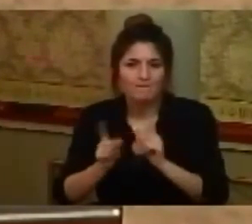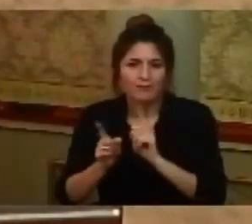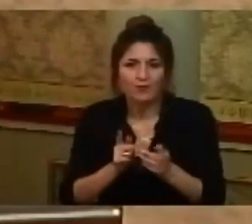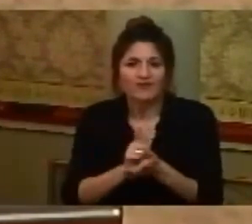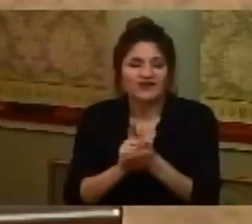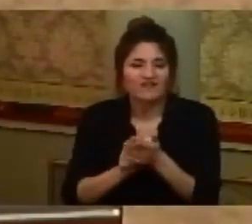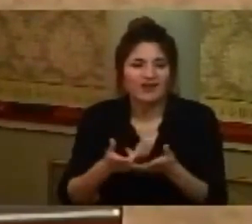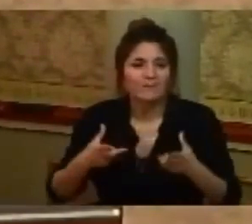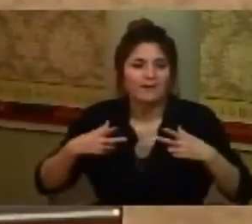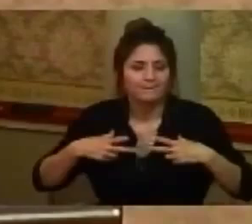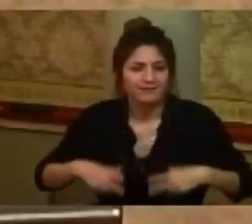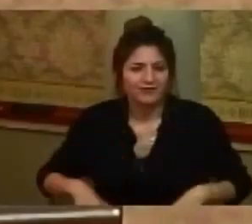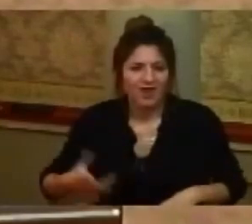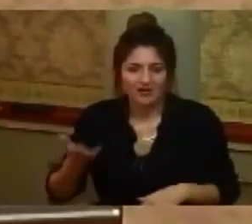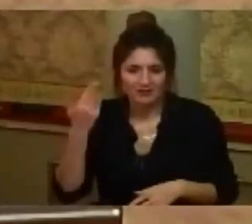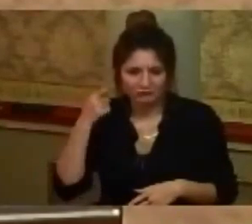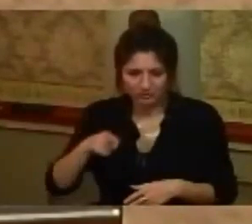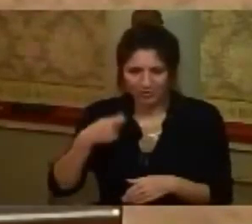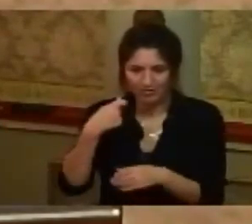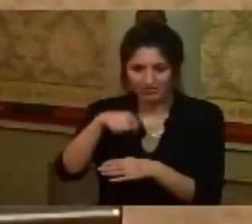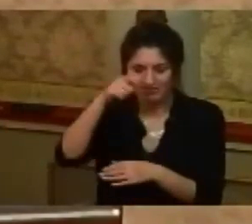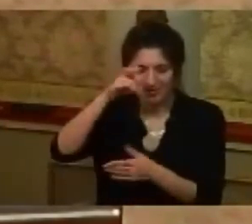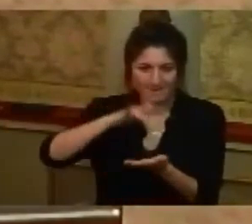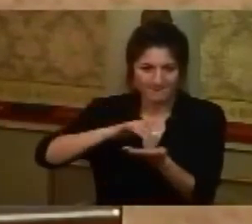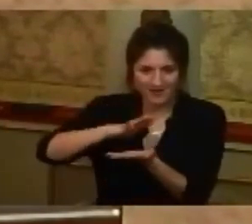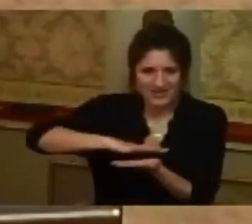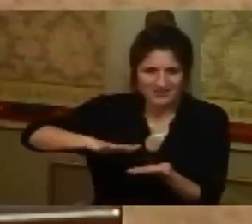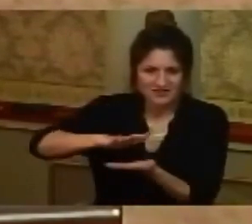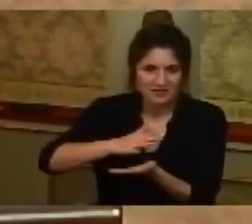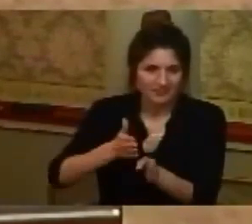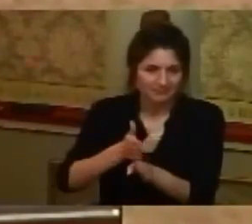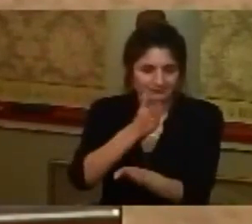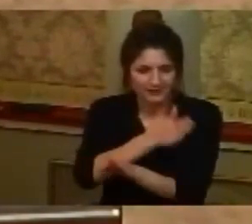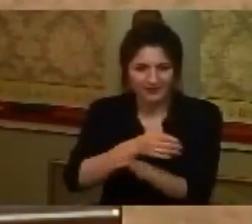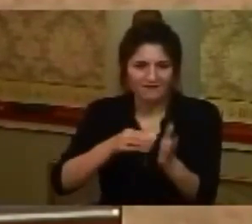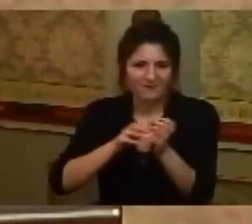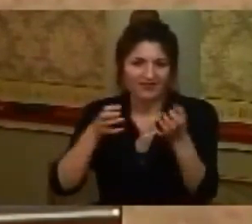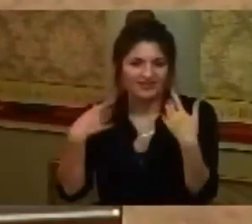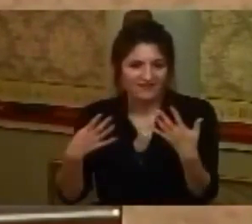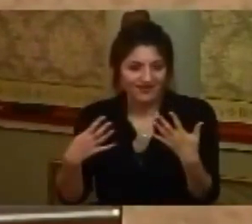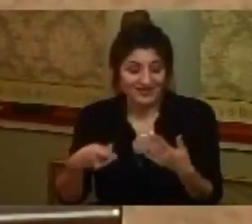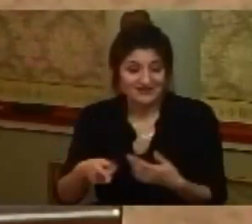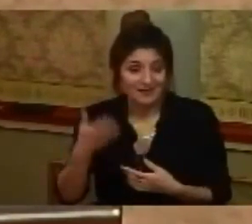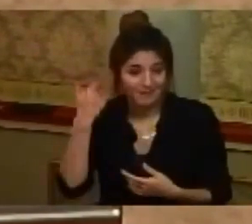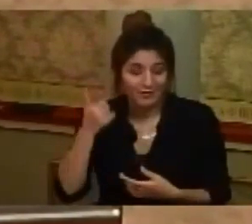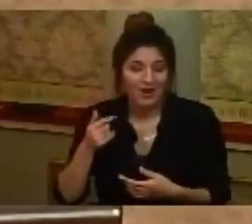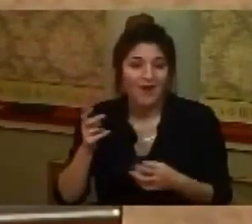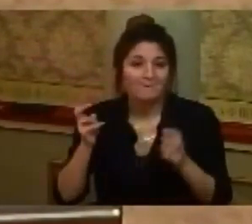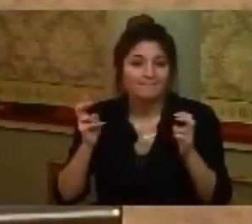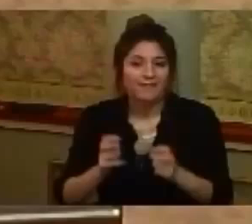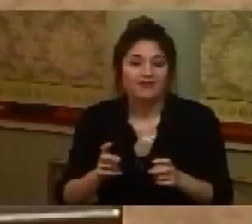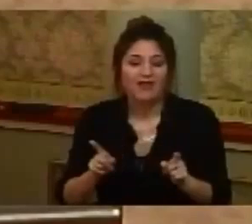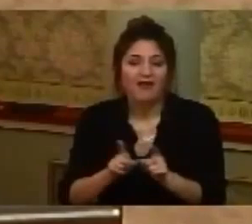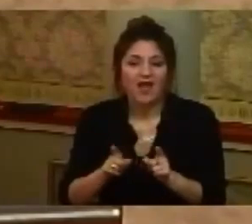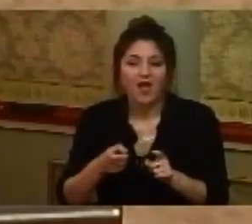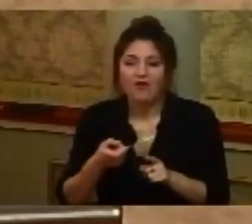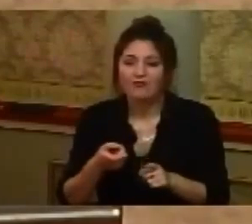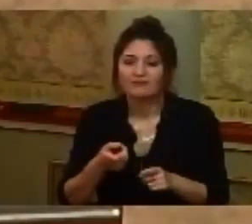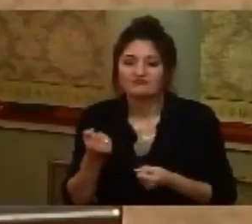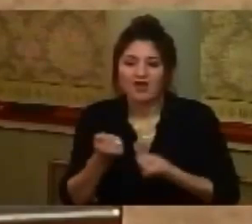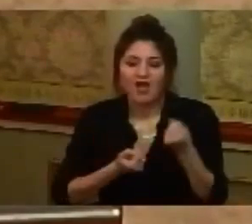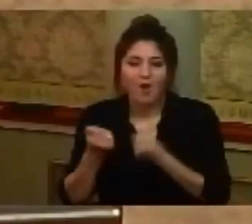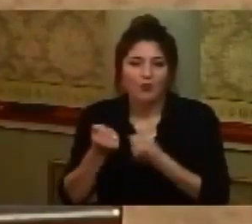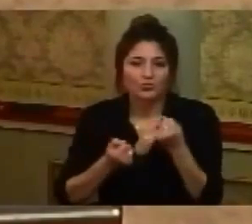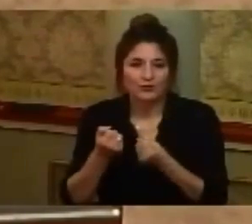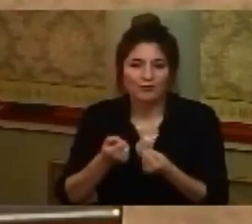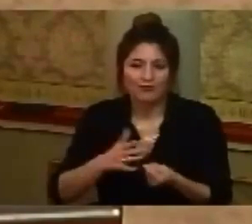u naseljima koje su građena prije, ajmo reći, 90-ih, kada je bio znatno manji kriterij automobila po